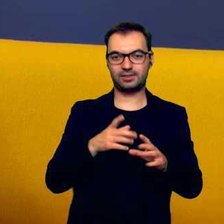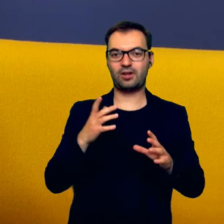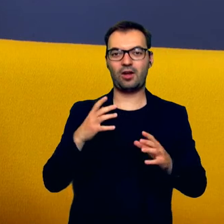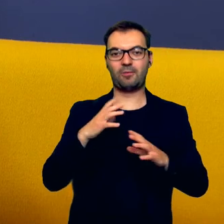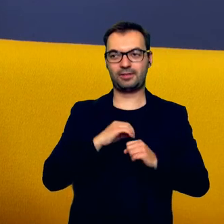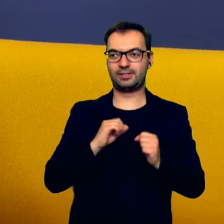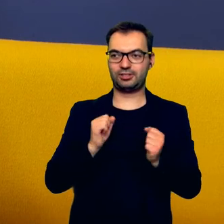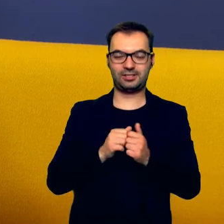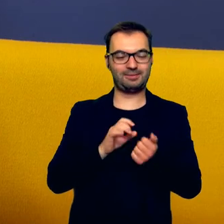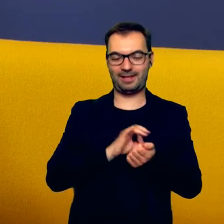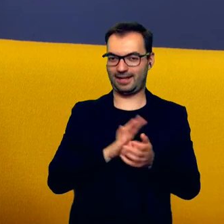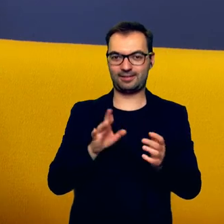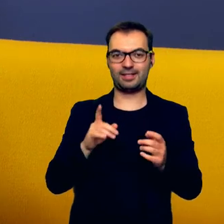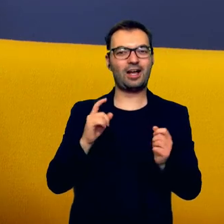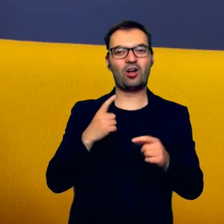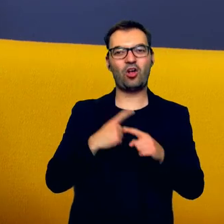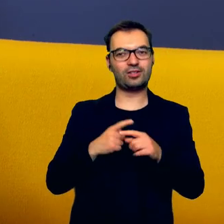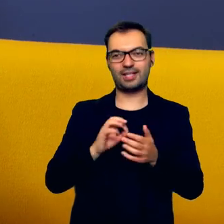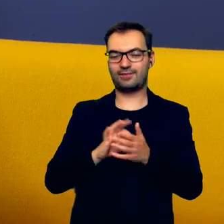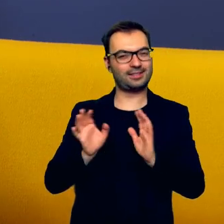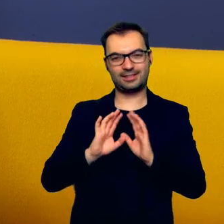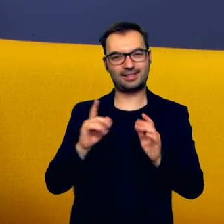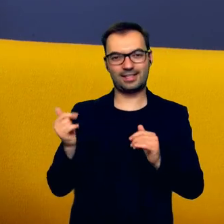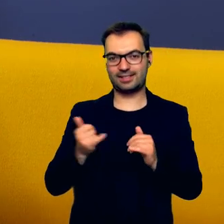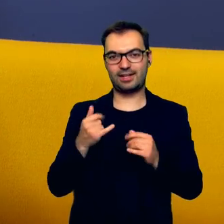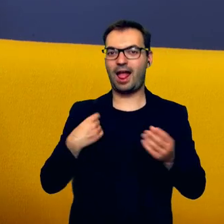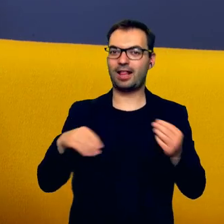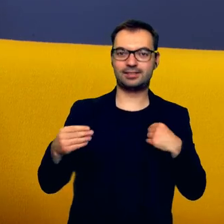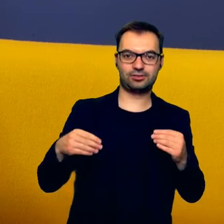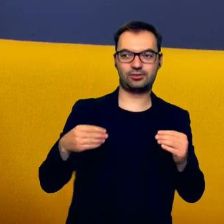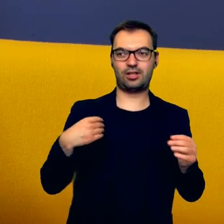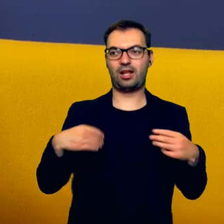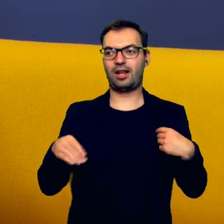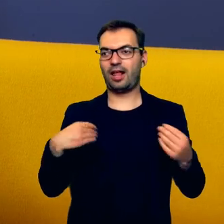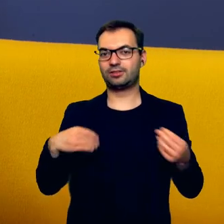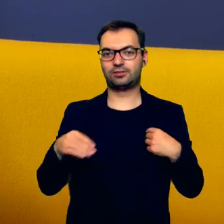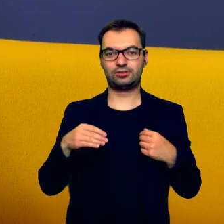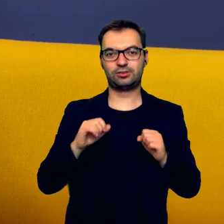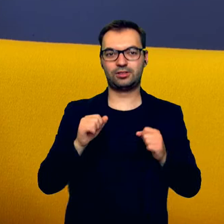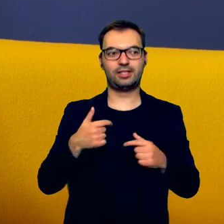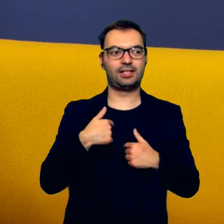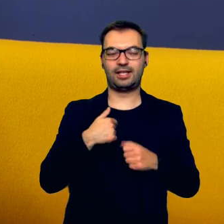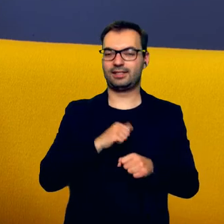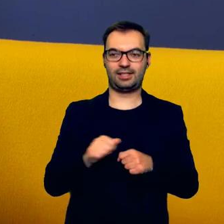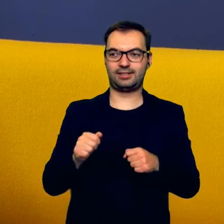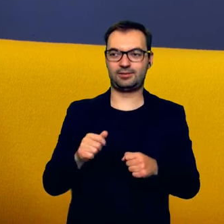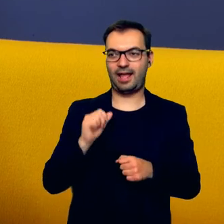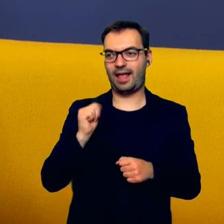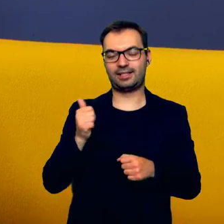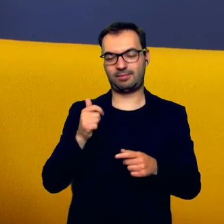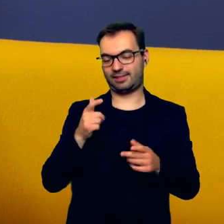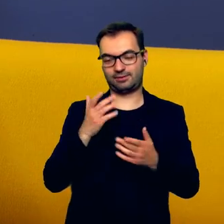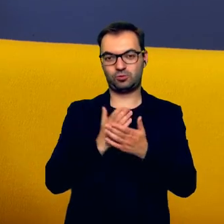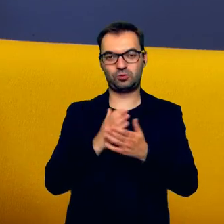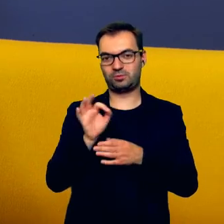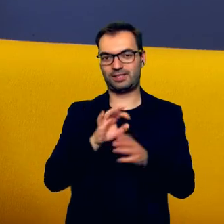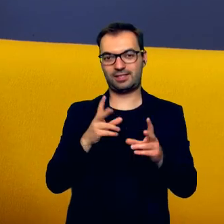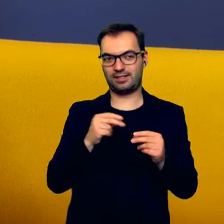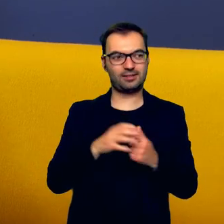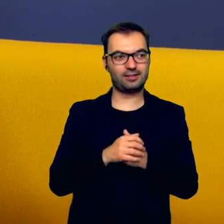krew. Nieszczęsna. Konsekwencja niekoniecznie, bo elastyczność. Elastyczność w działaniu. Ja nie jestem oczywiście specjalistą od służb